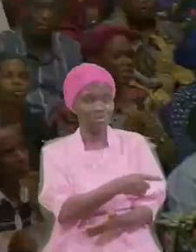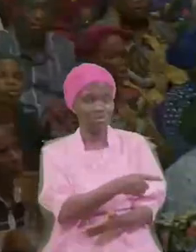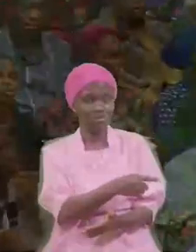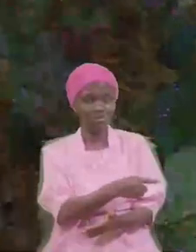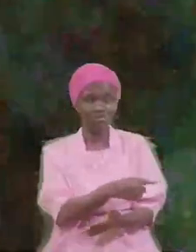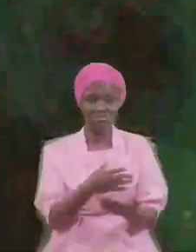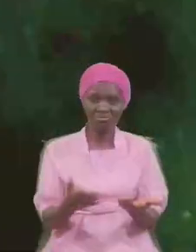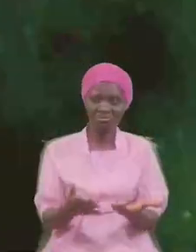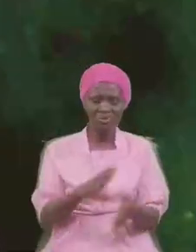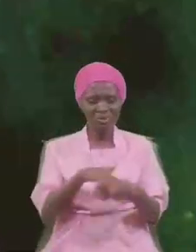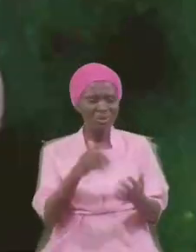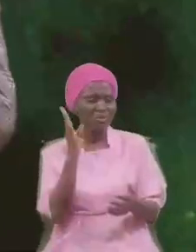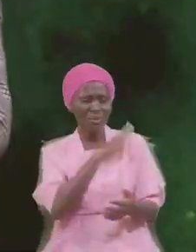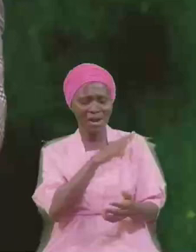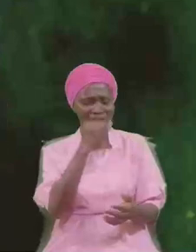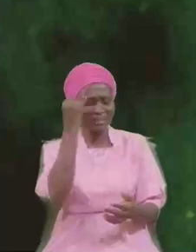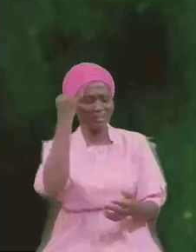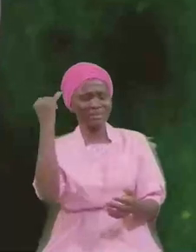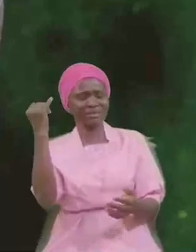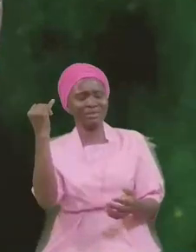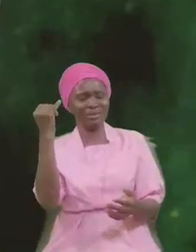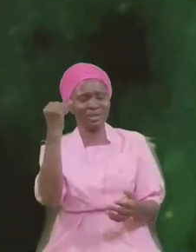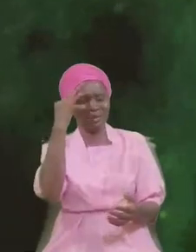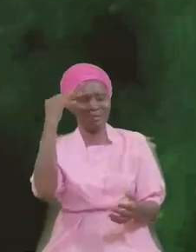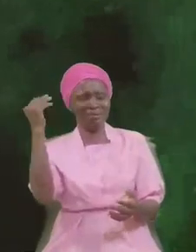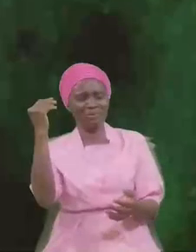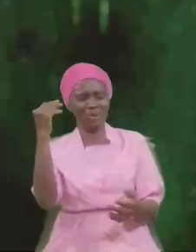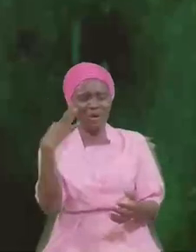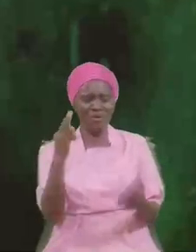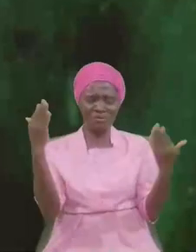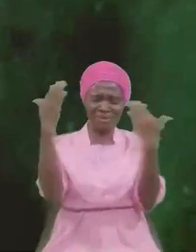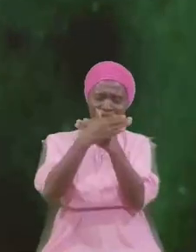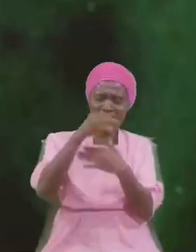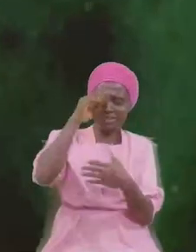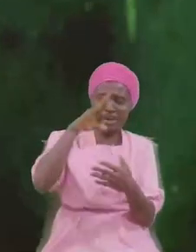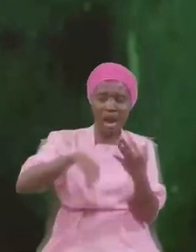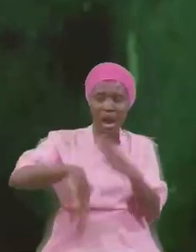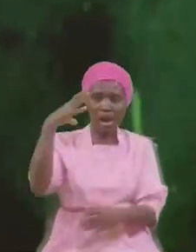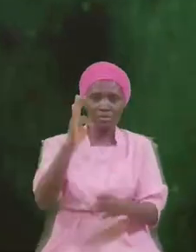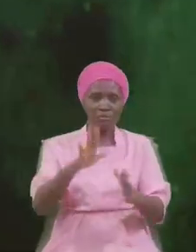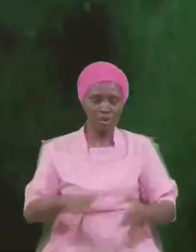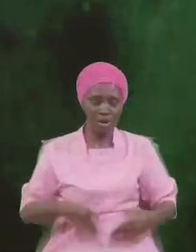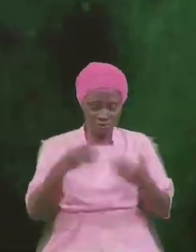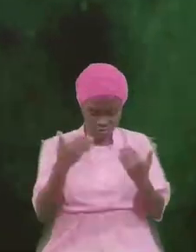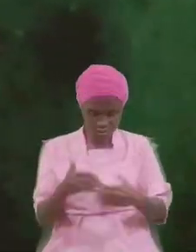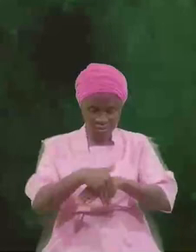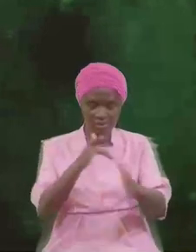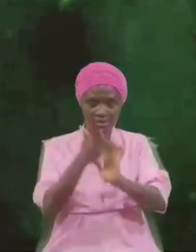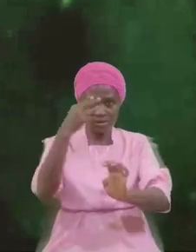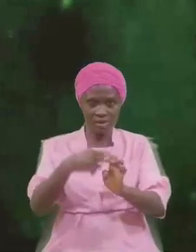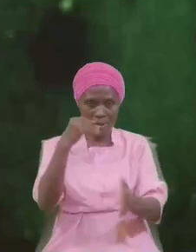Et ces imaginations et ces manipulations des ténèbres, hors de votre vie ce soir au nom de